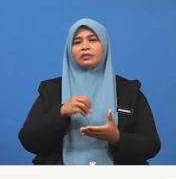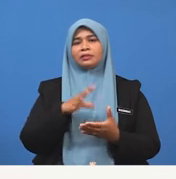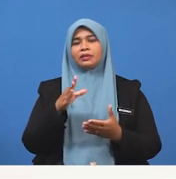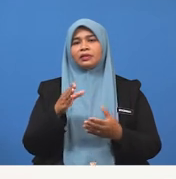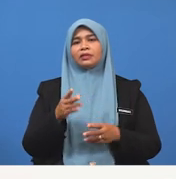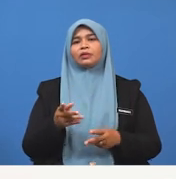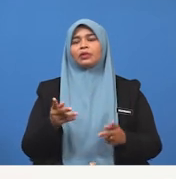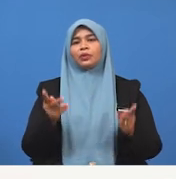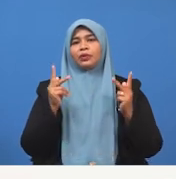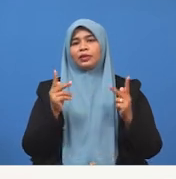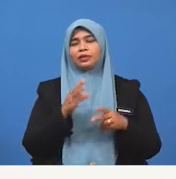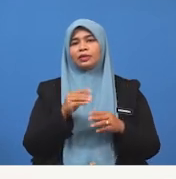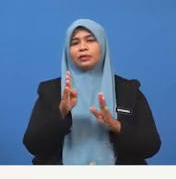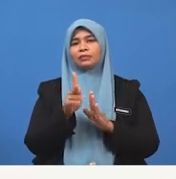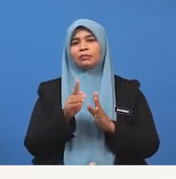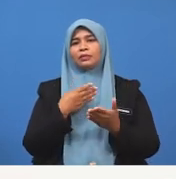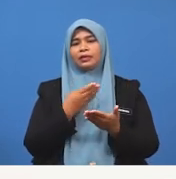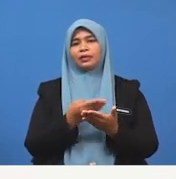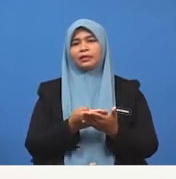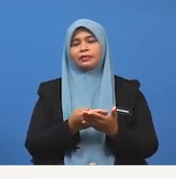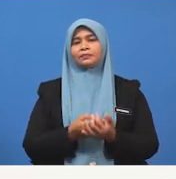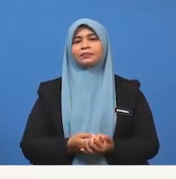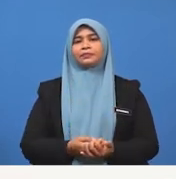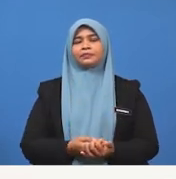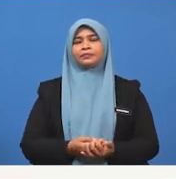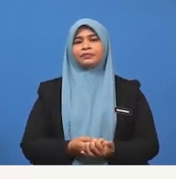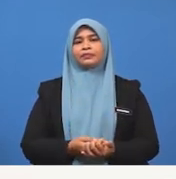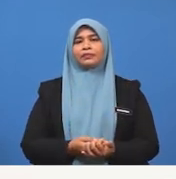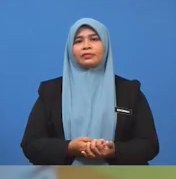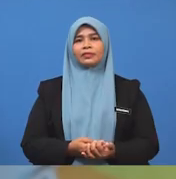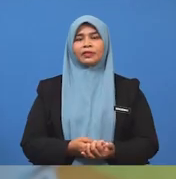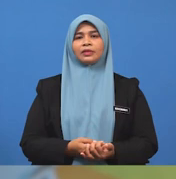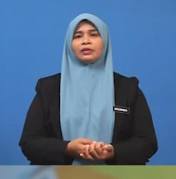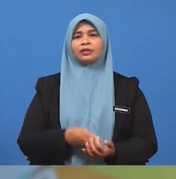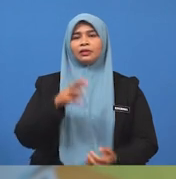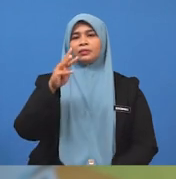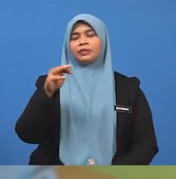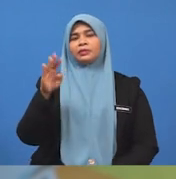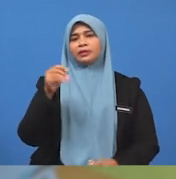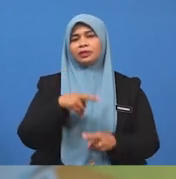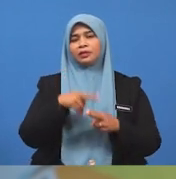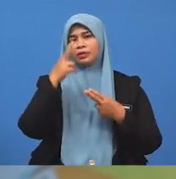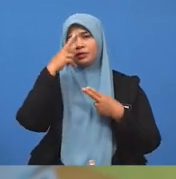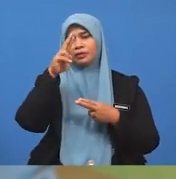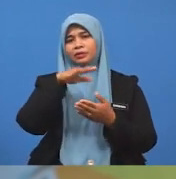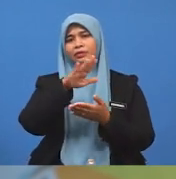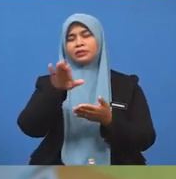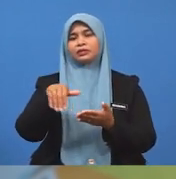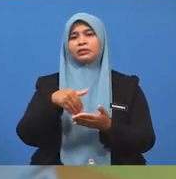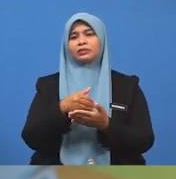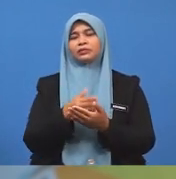by geraknya faham dengan kehendak Alquran murid-murid yang dihormati sekalian